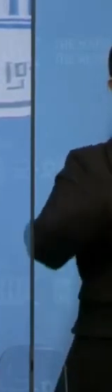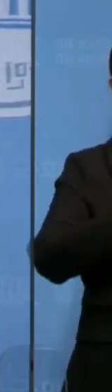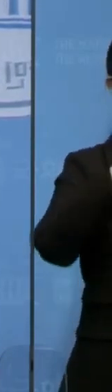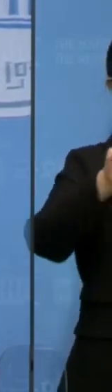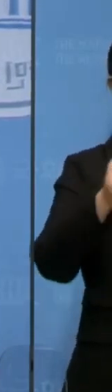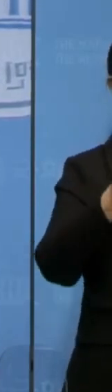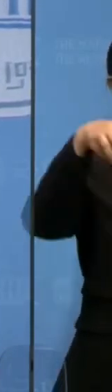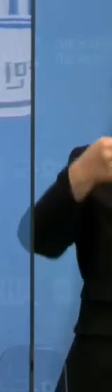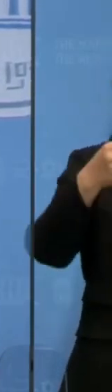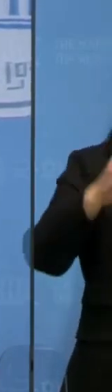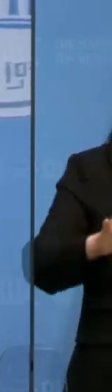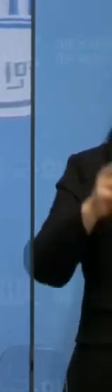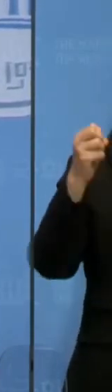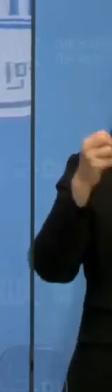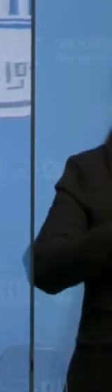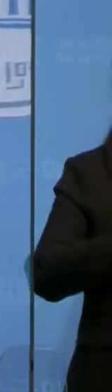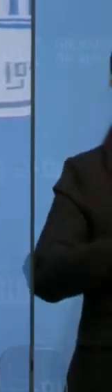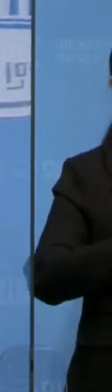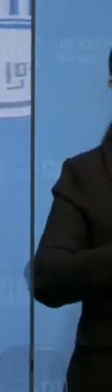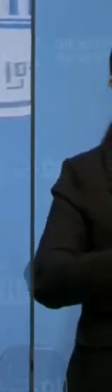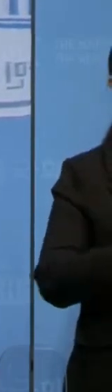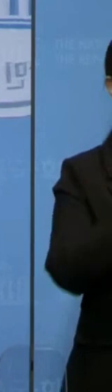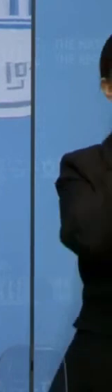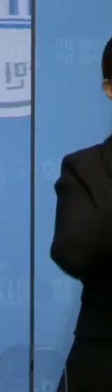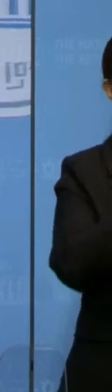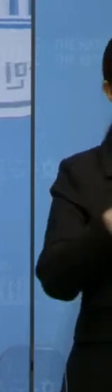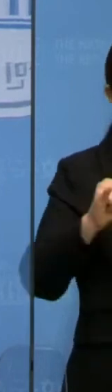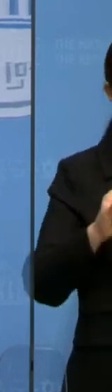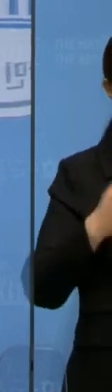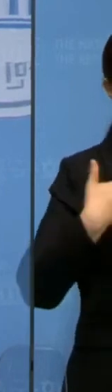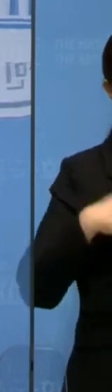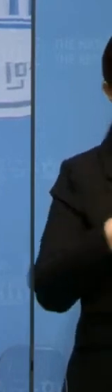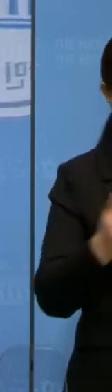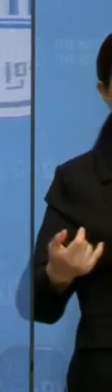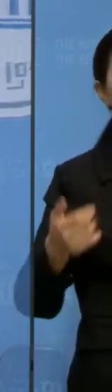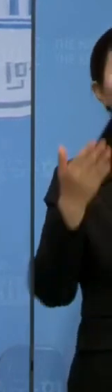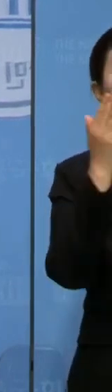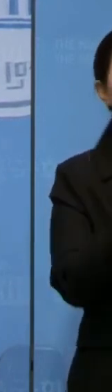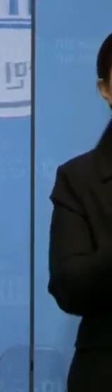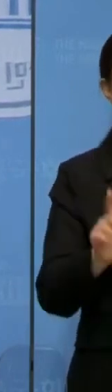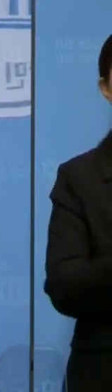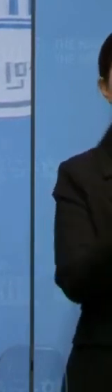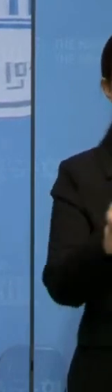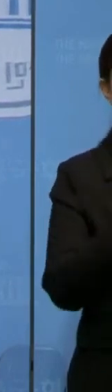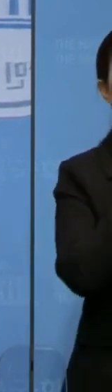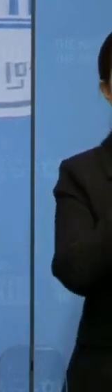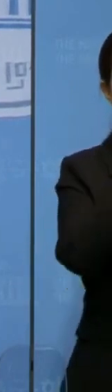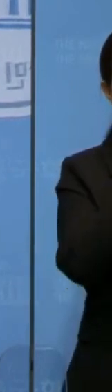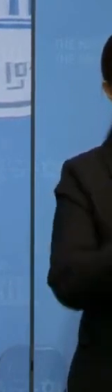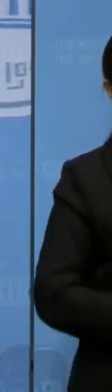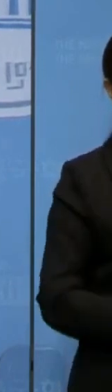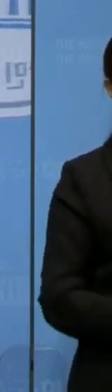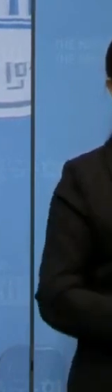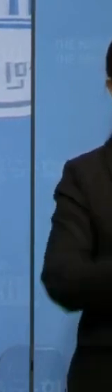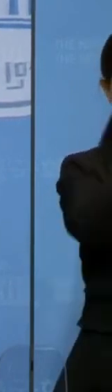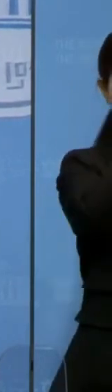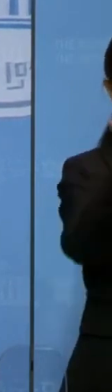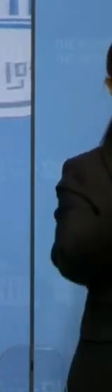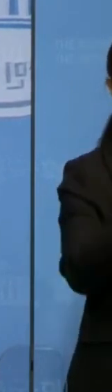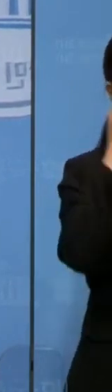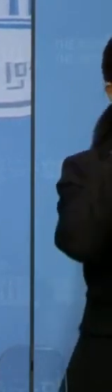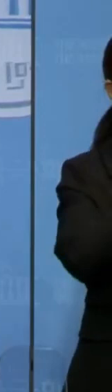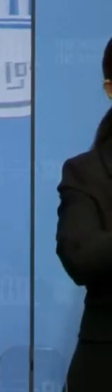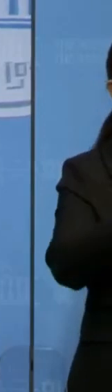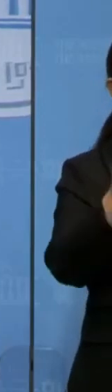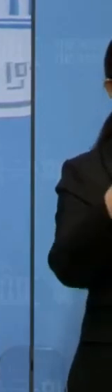위점막의 길을 걸어왔습니다 문재인 정부는 한반도 평화와 토용 국가의 길을 열었고